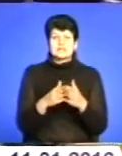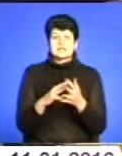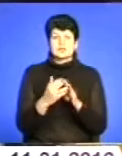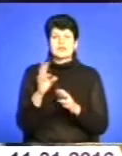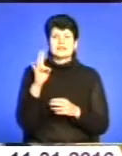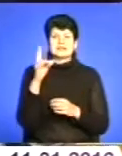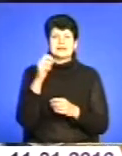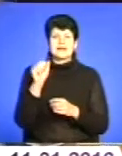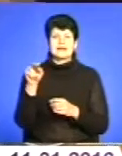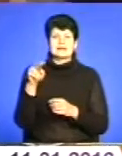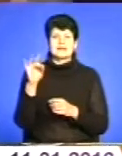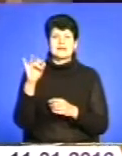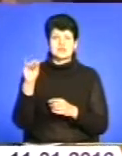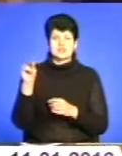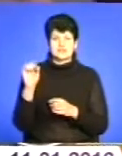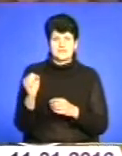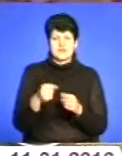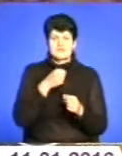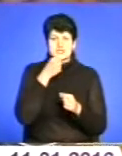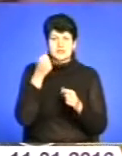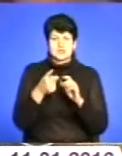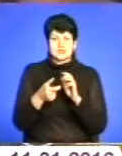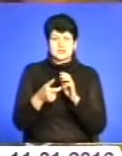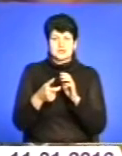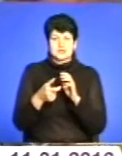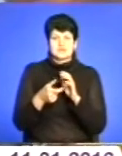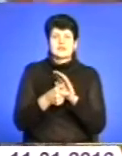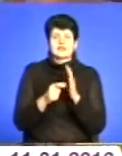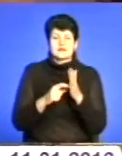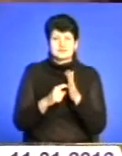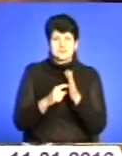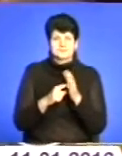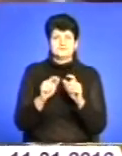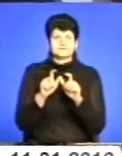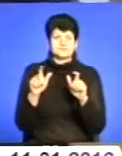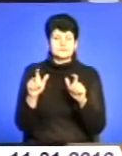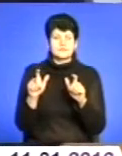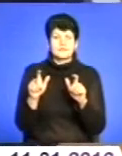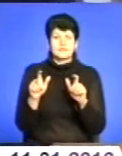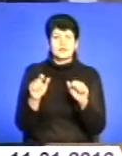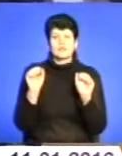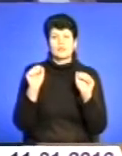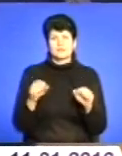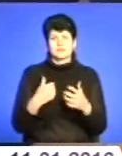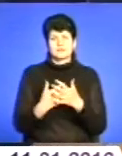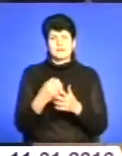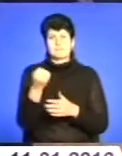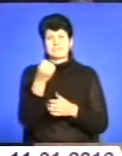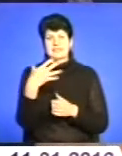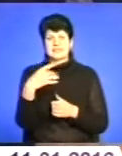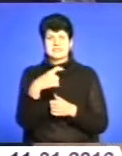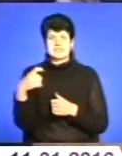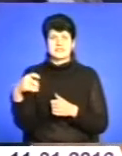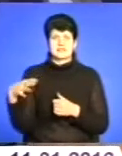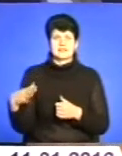Надрічне, в корпус старших класів. Могло займати десь 15 хвилин.